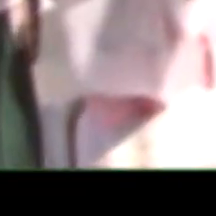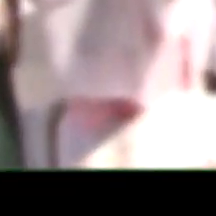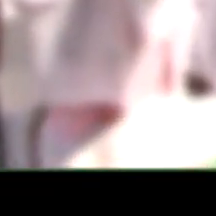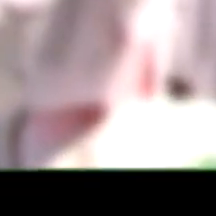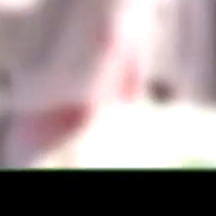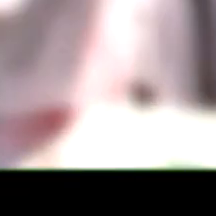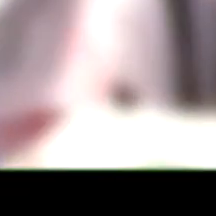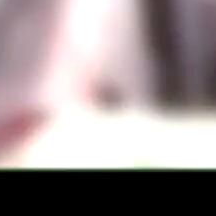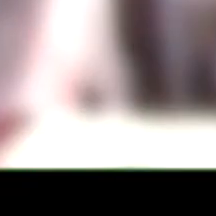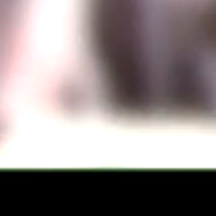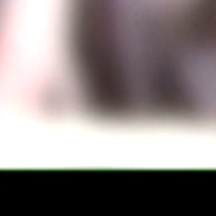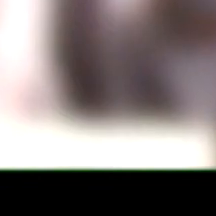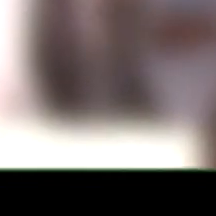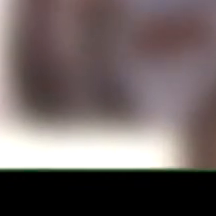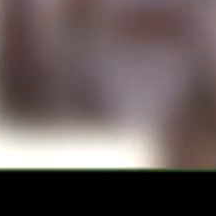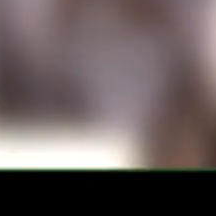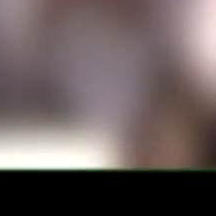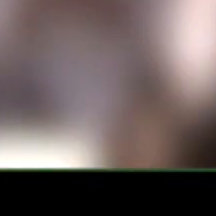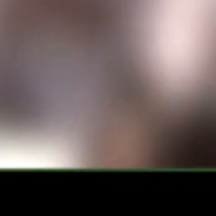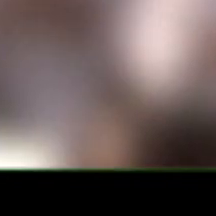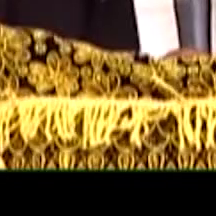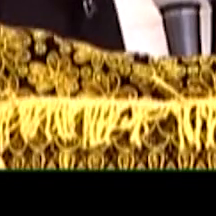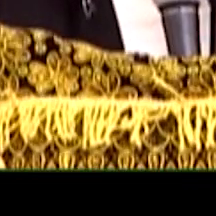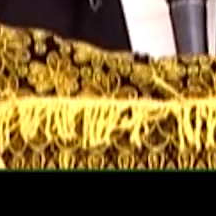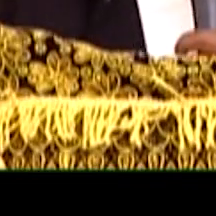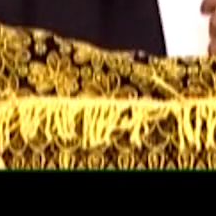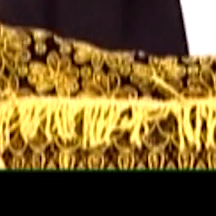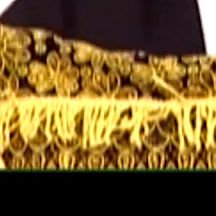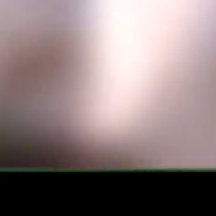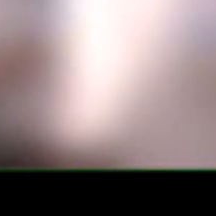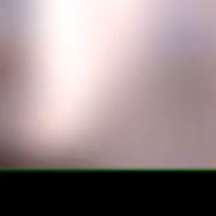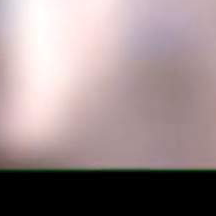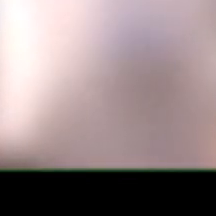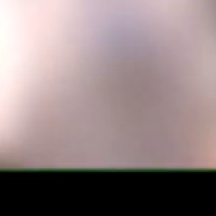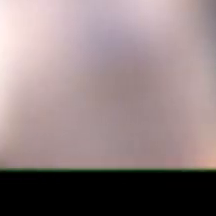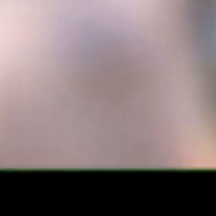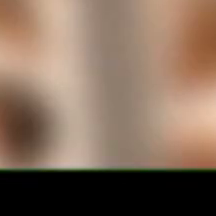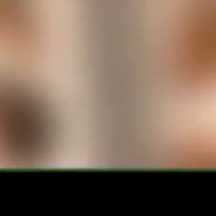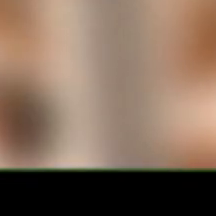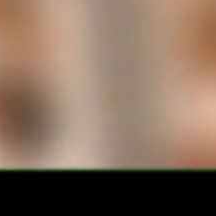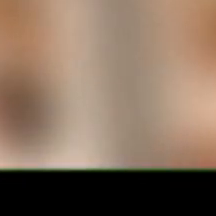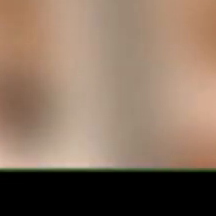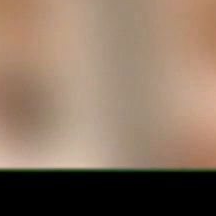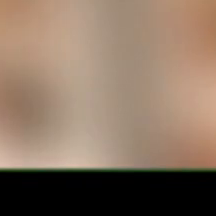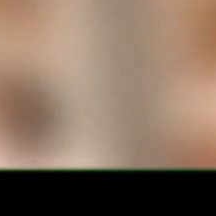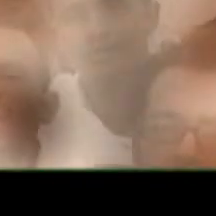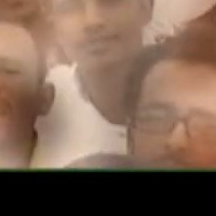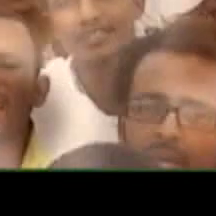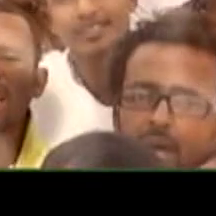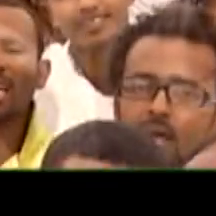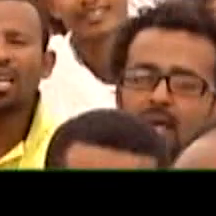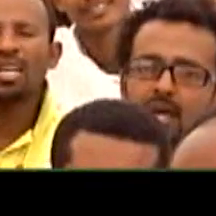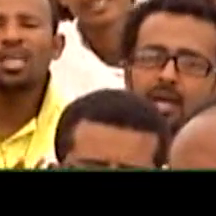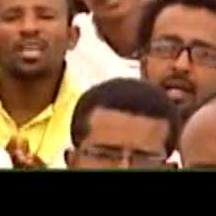በመርሃ ግብሩ ላይ ጸሎተ ወንጌልና ቡራኬ በብፁዓን አባቶች፣ ስብከተ ወንጌል፣ ምክረ አበው፣ መዝሙር በተለያዩ መምህራንና